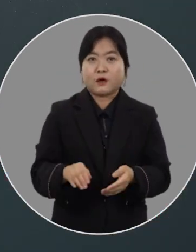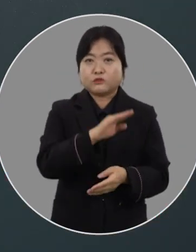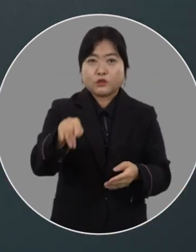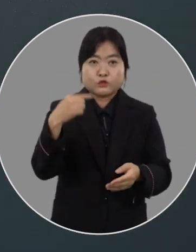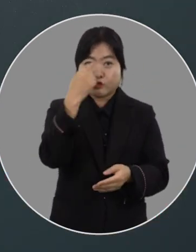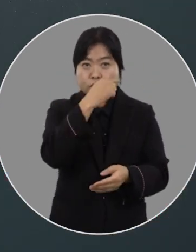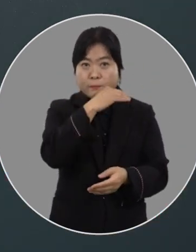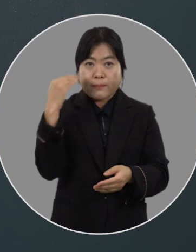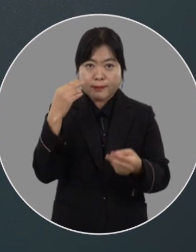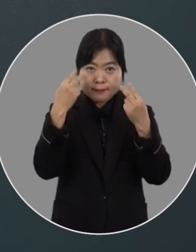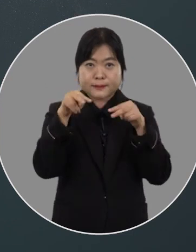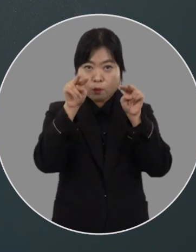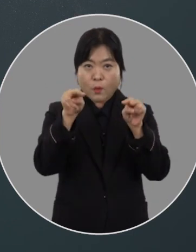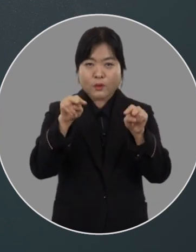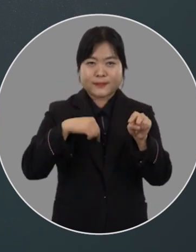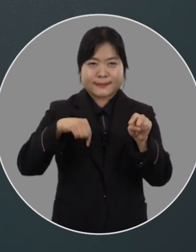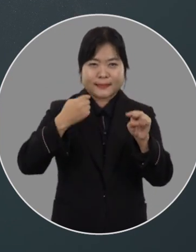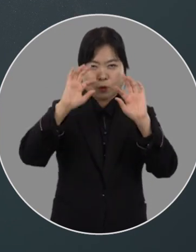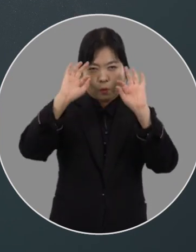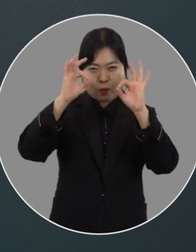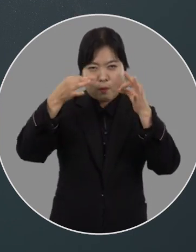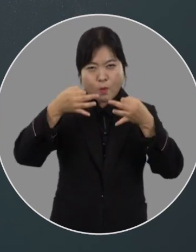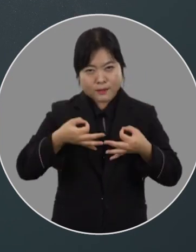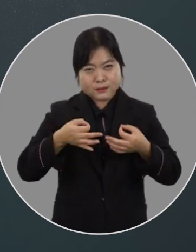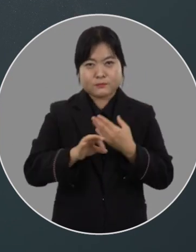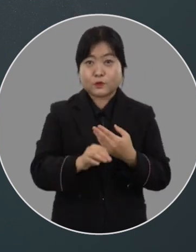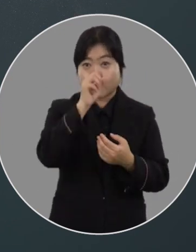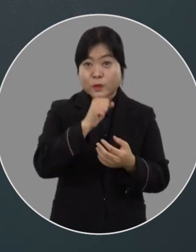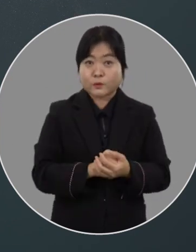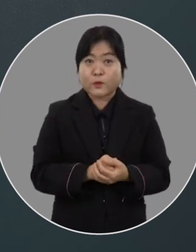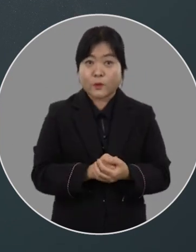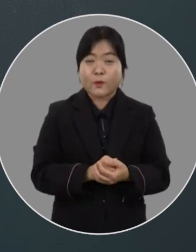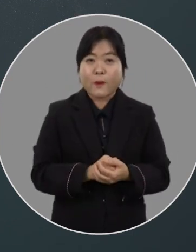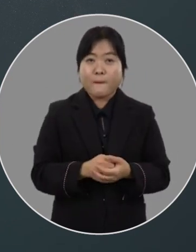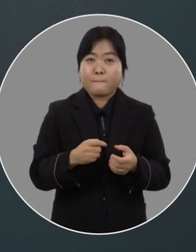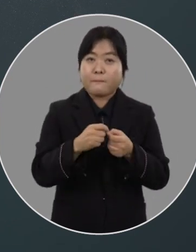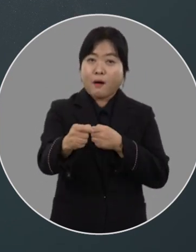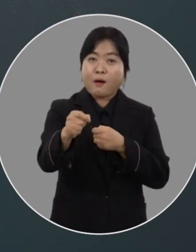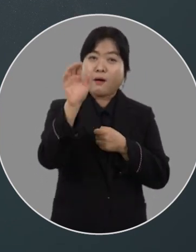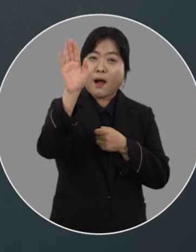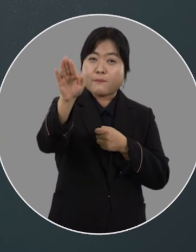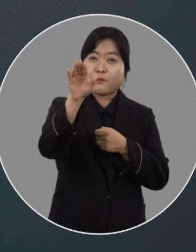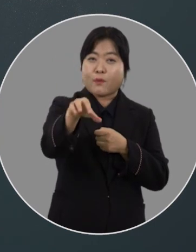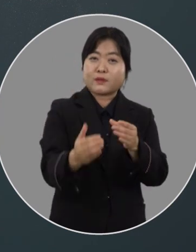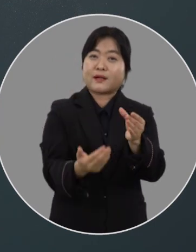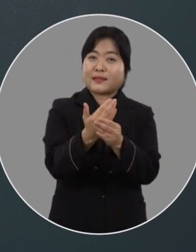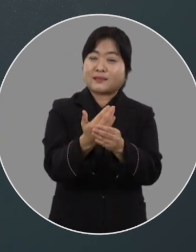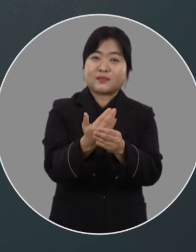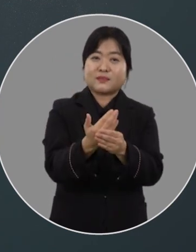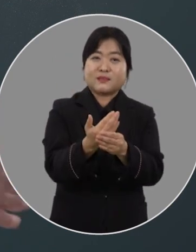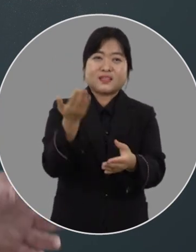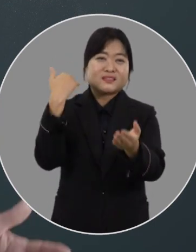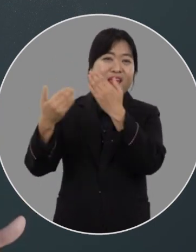우리들이 눈을 똑바로 뜨고 우리 자신도 한번 되돌아보았으면 좋겠고요. 멀게 앞에서 일어났던 일들이